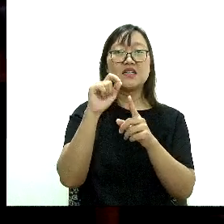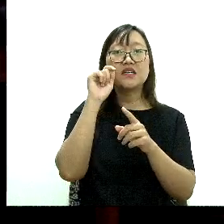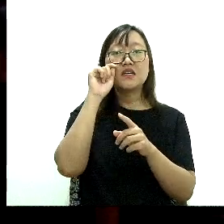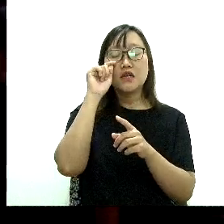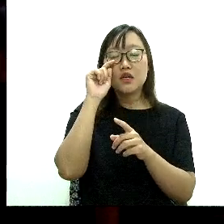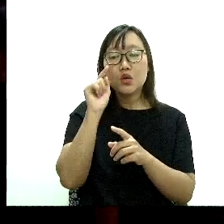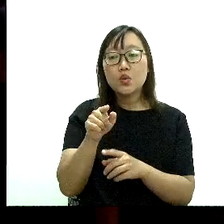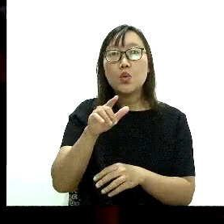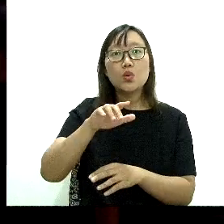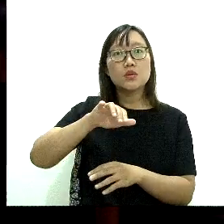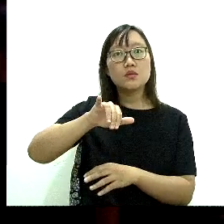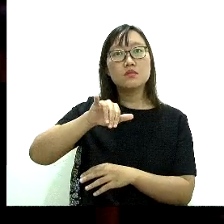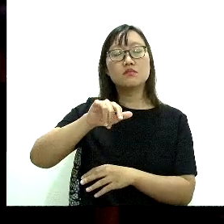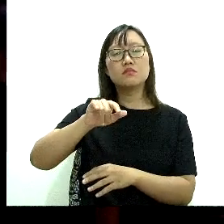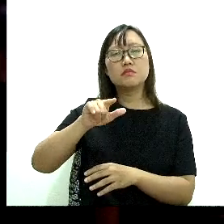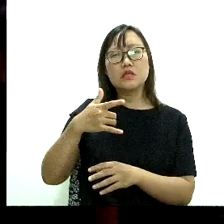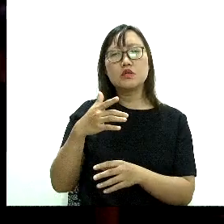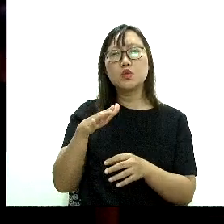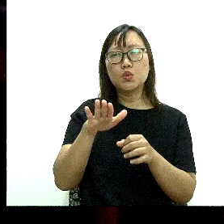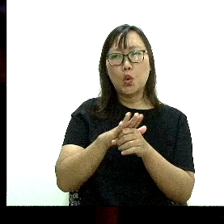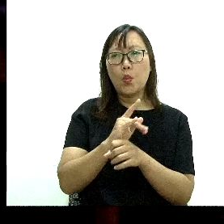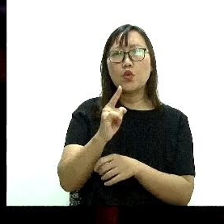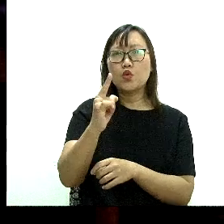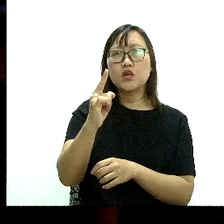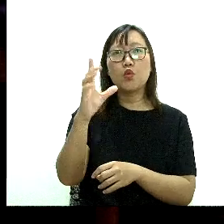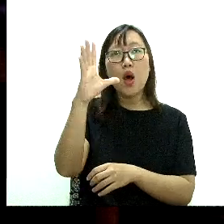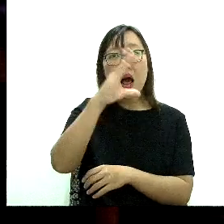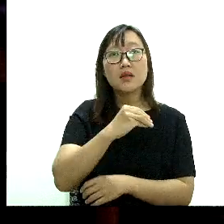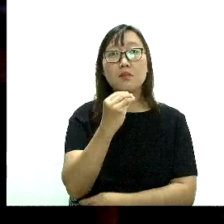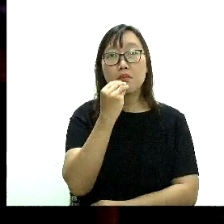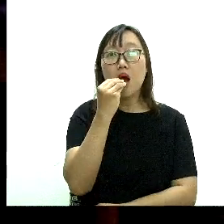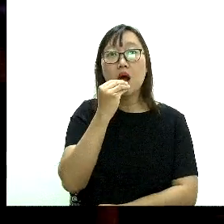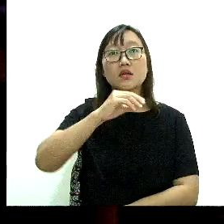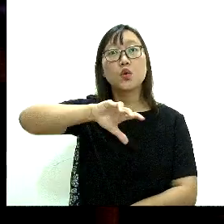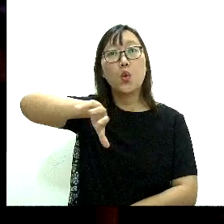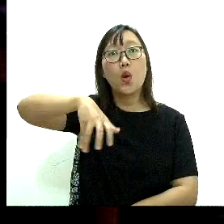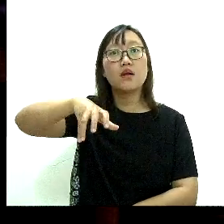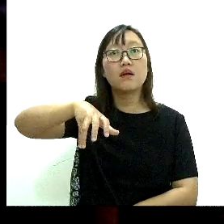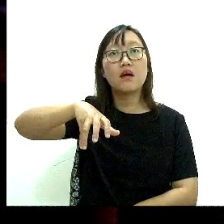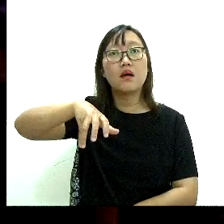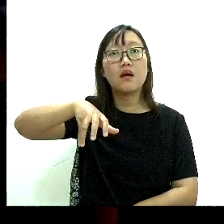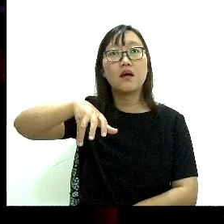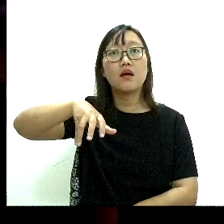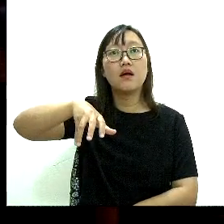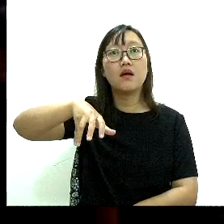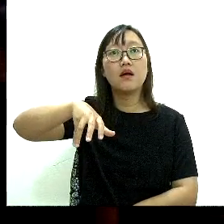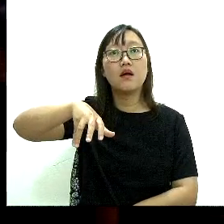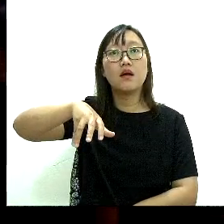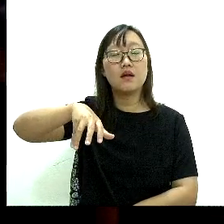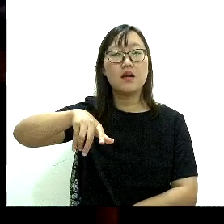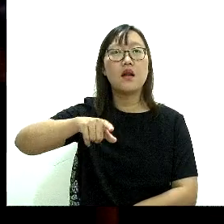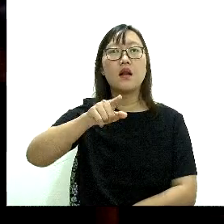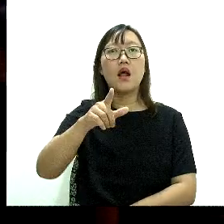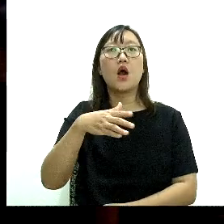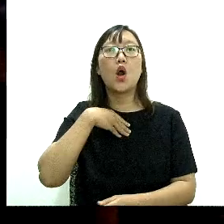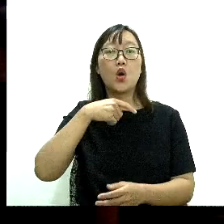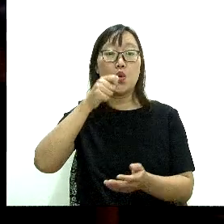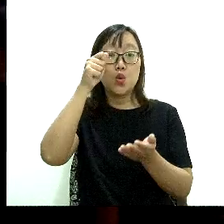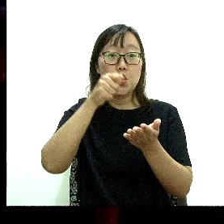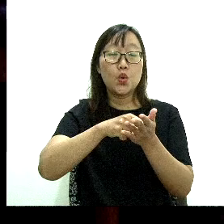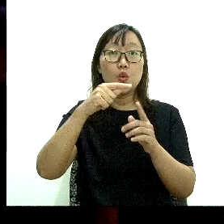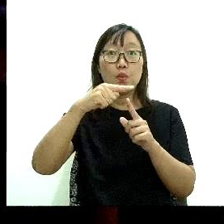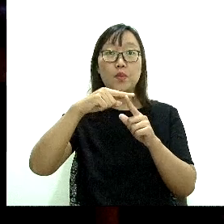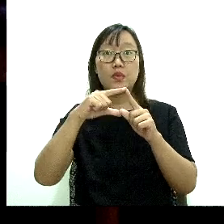lebih daripada cukup 1 hari itu. Dan menurut Taurat, jangan menahan gaji sampai matahari terbenam. Maka setiap